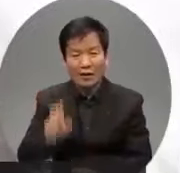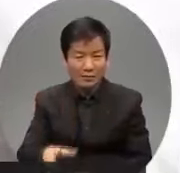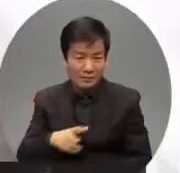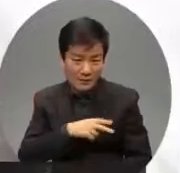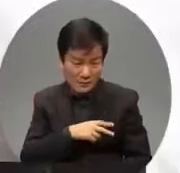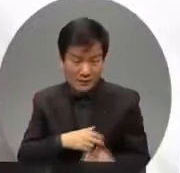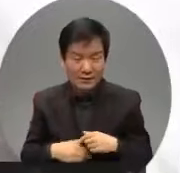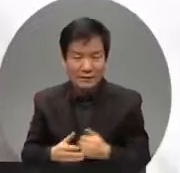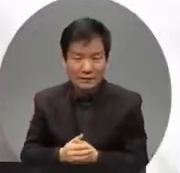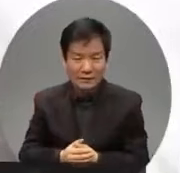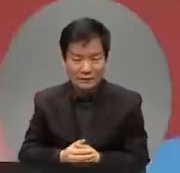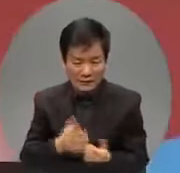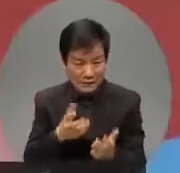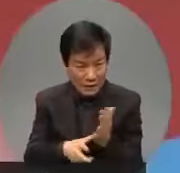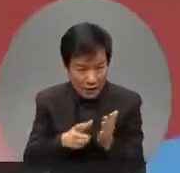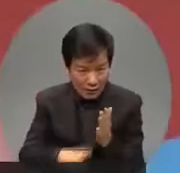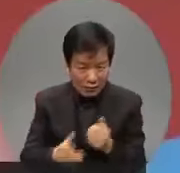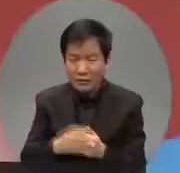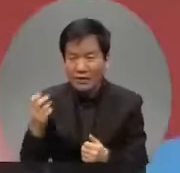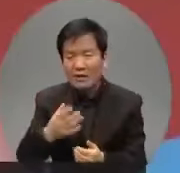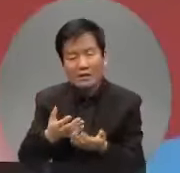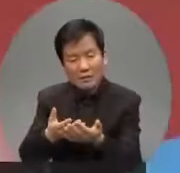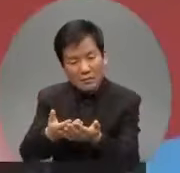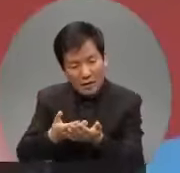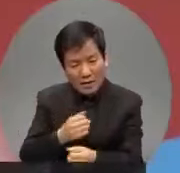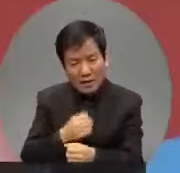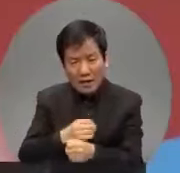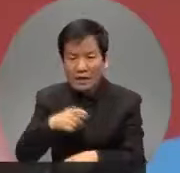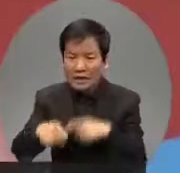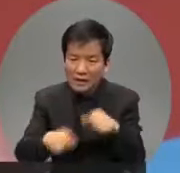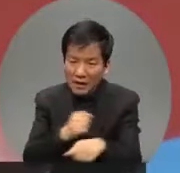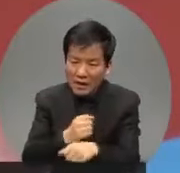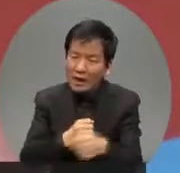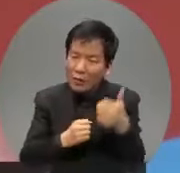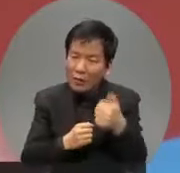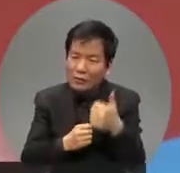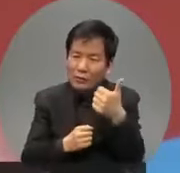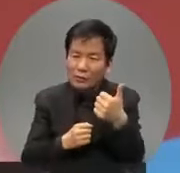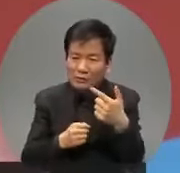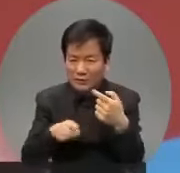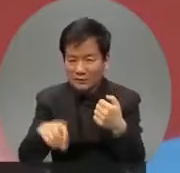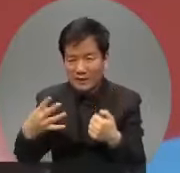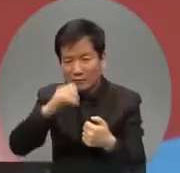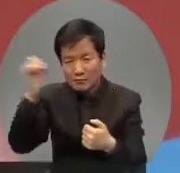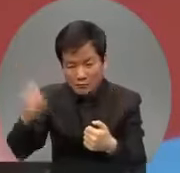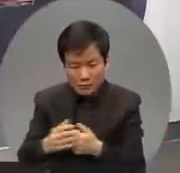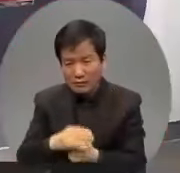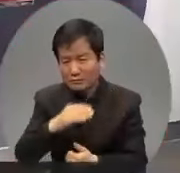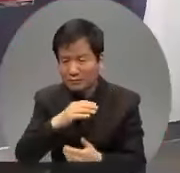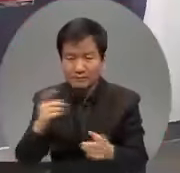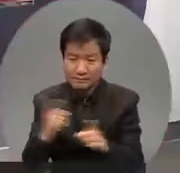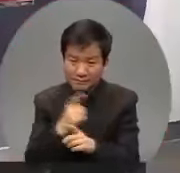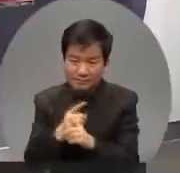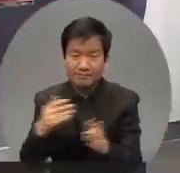측은 보완 자료를 본부에 다시 보내 공약 이행률이 55.4%로